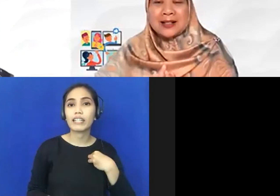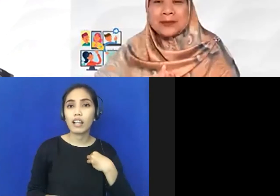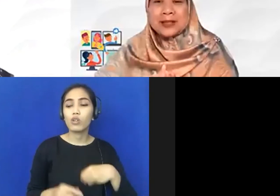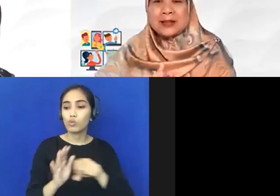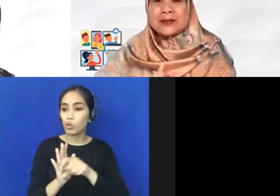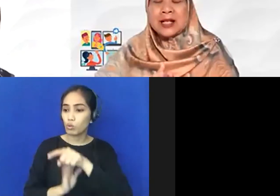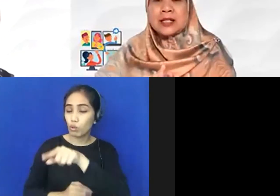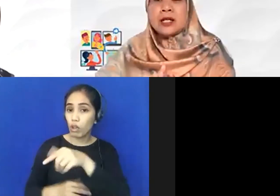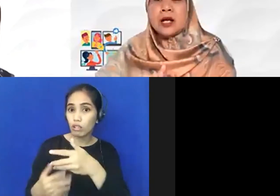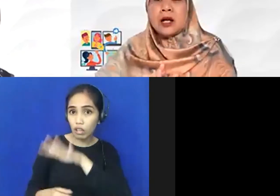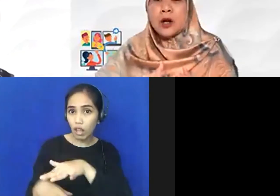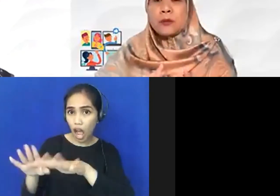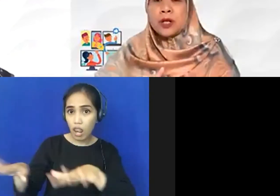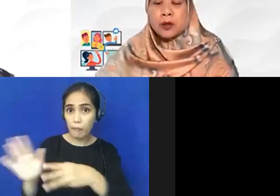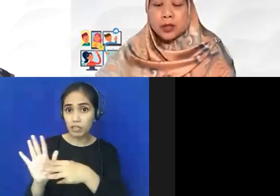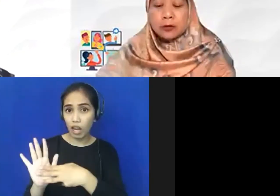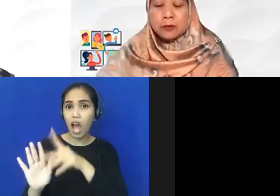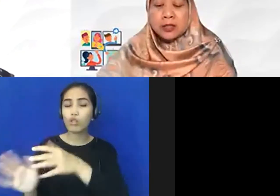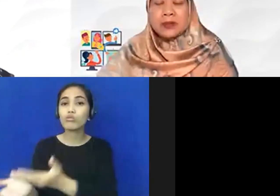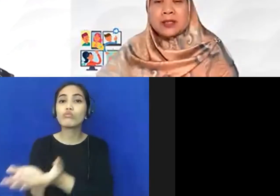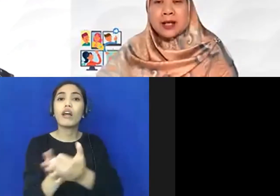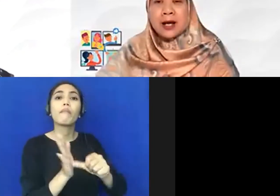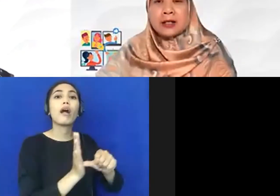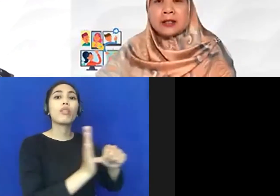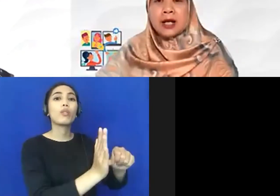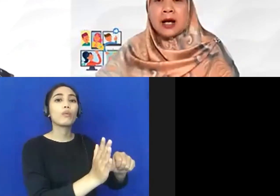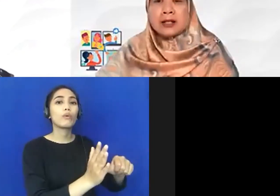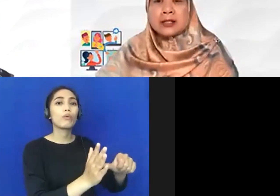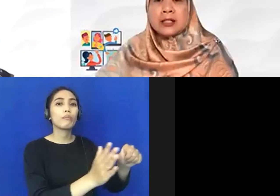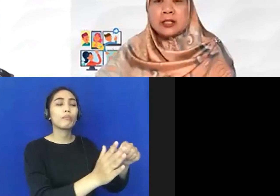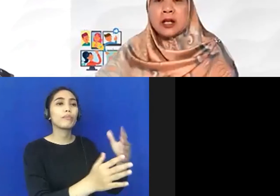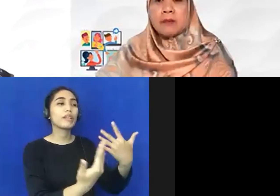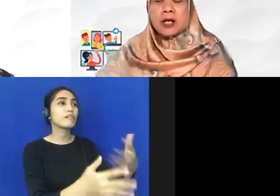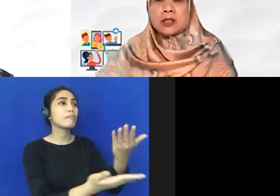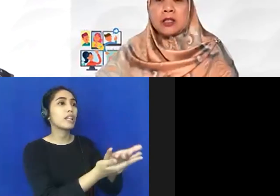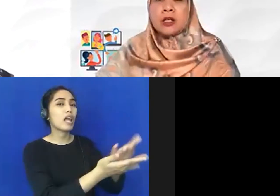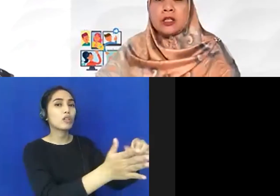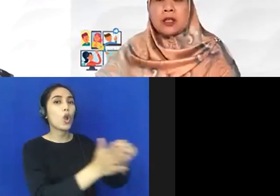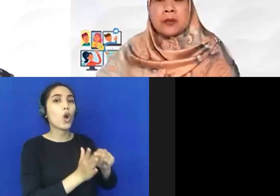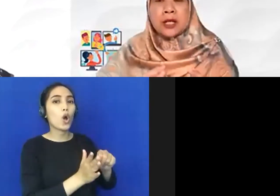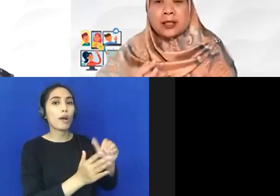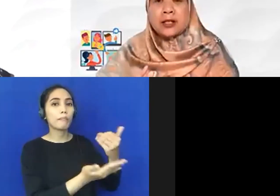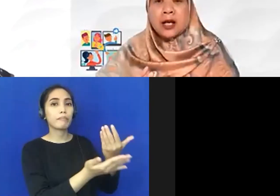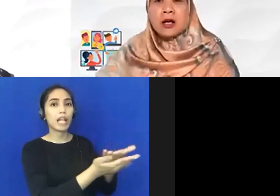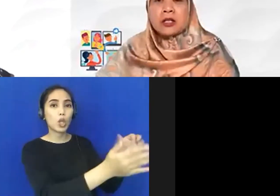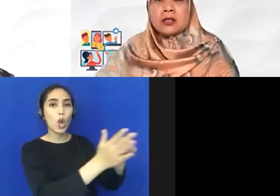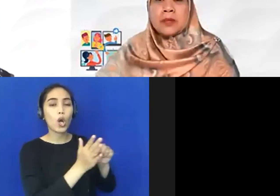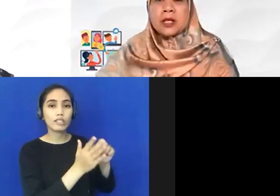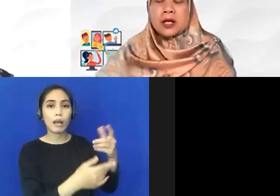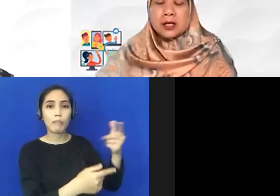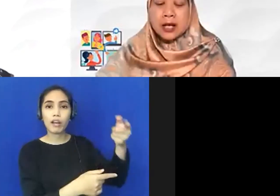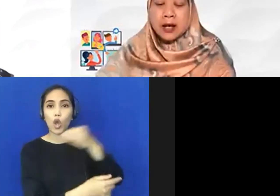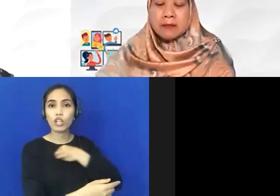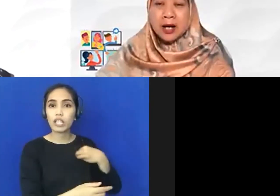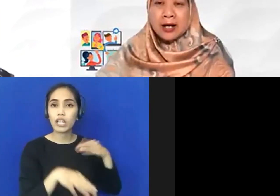profesional seperti itu ya. Jadi kalau perilakunya itu masih bisa ditangani sendiri, dalam arti kita berikan tadi ya, kita